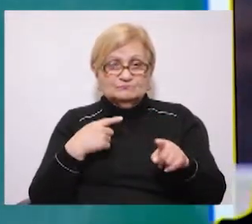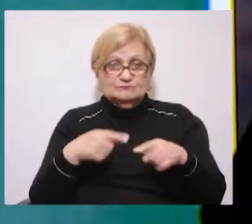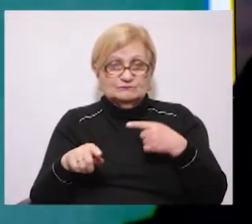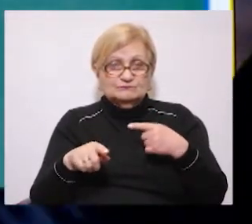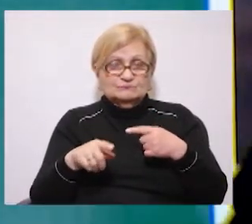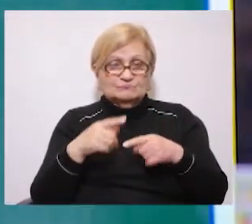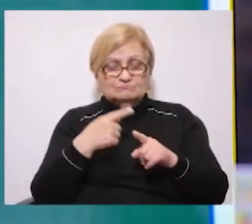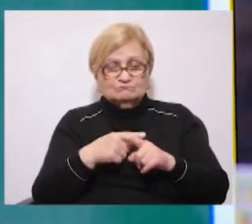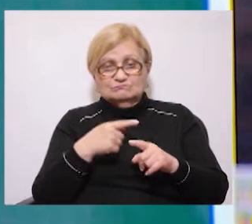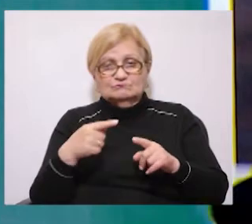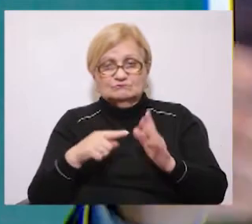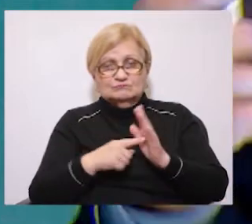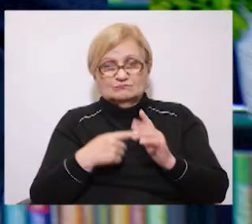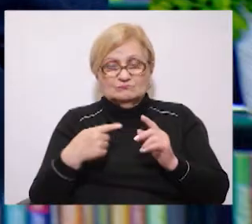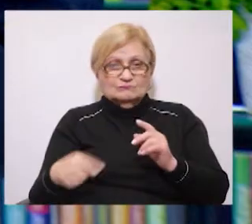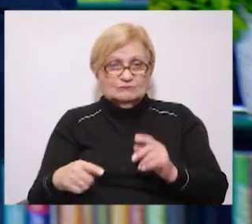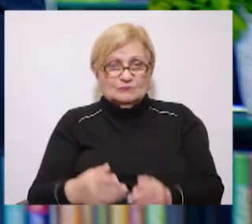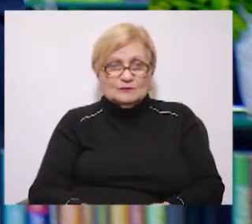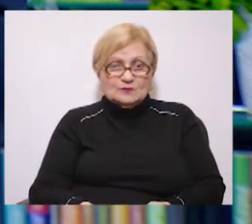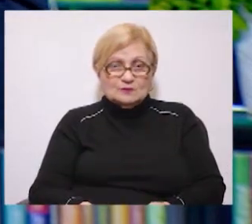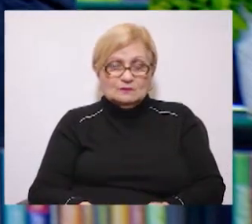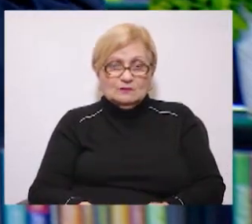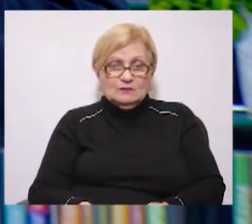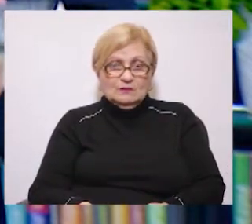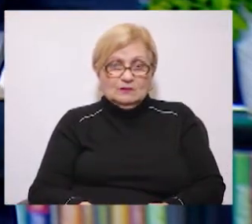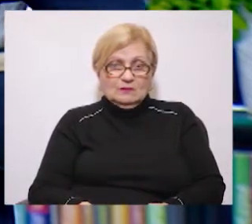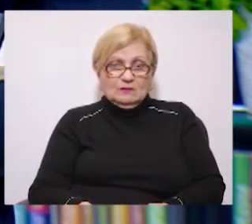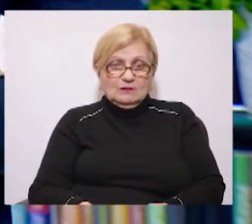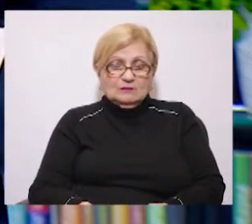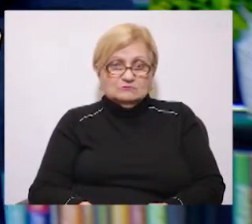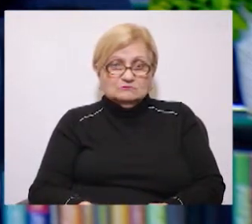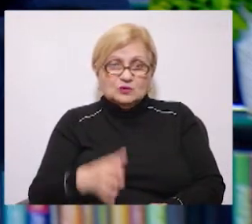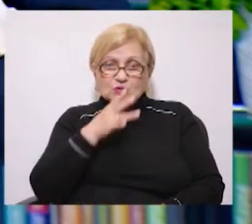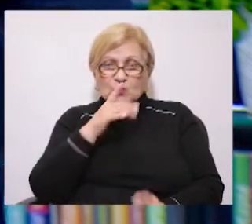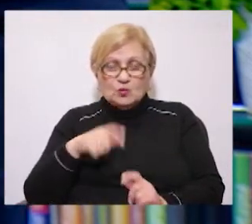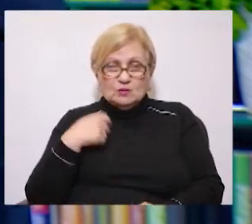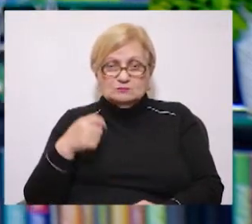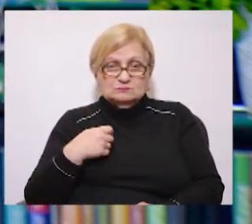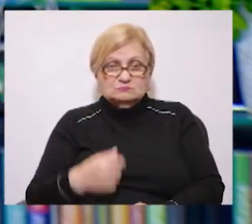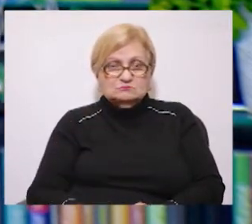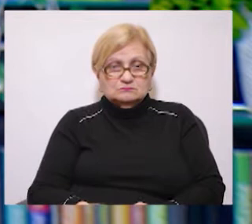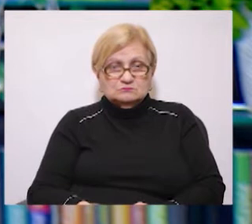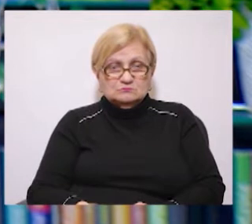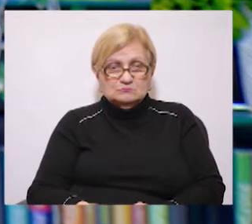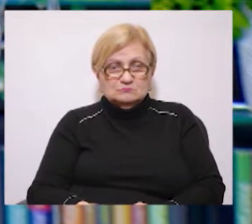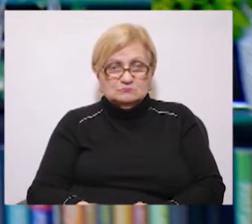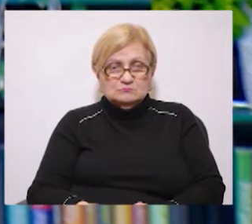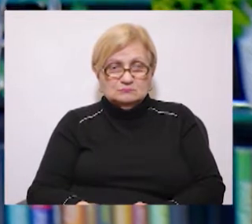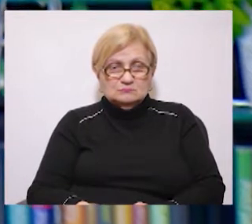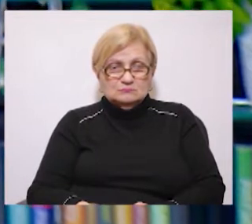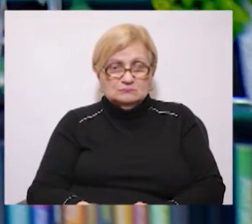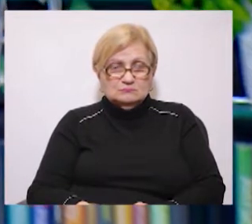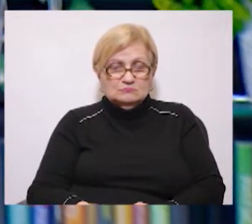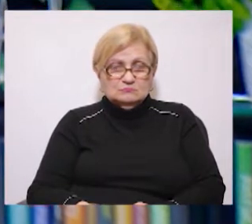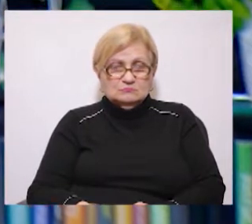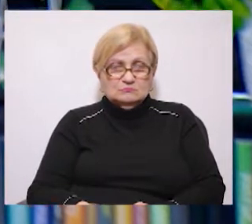სხვადასხვა ნიშნების დროს ნამრავლი უარყოფითი. სხვადასხვა ნიშნები რო ჩავწერო, რა გვეხარჯება? თორე ჩავწერდით a